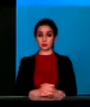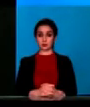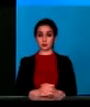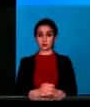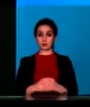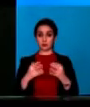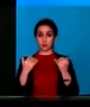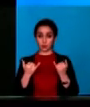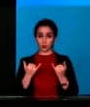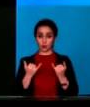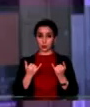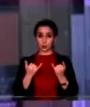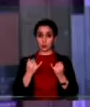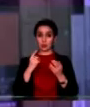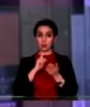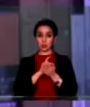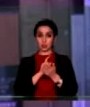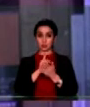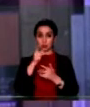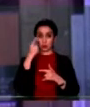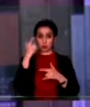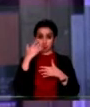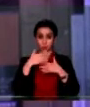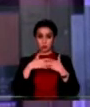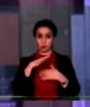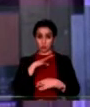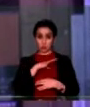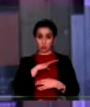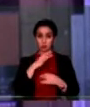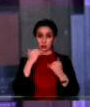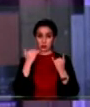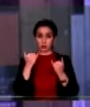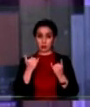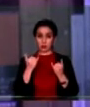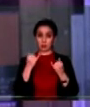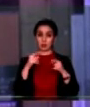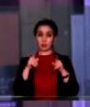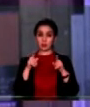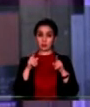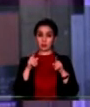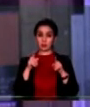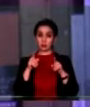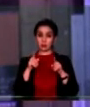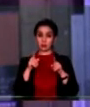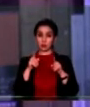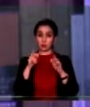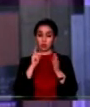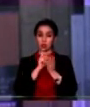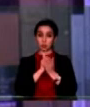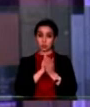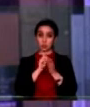Demak, bugungi darsimiz sizga tushunarli bo'lgan bo'lsa, navbatdagi, demak,